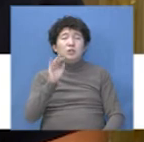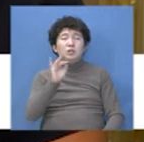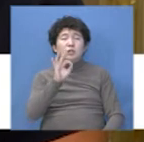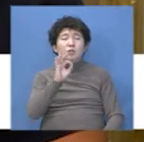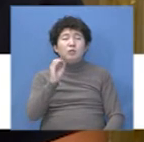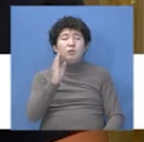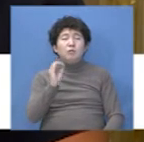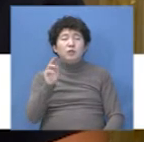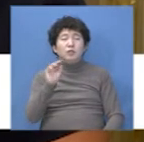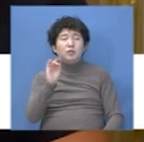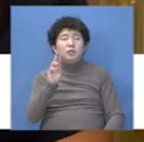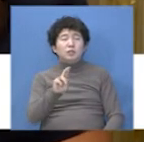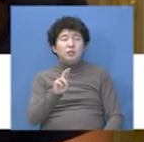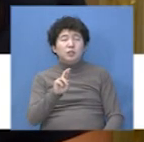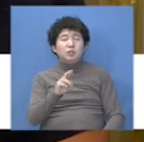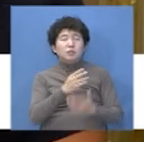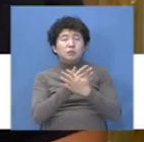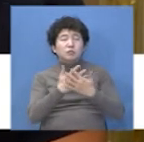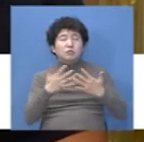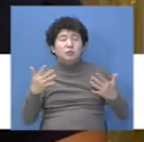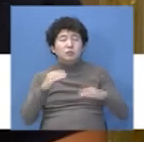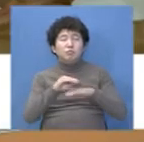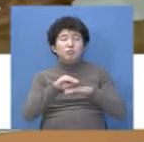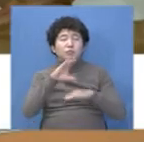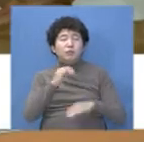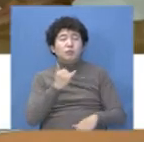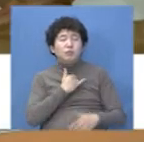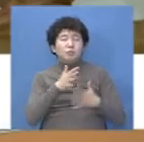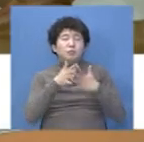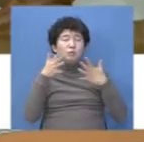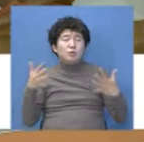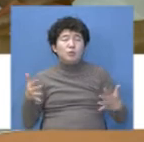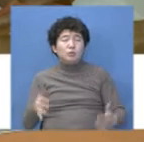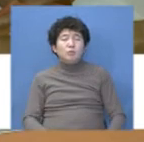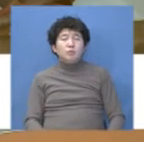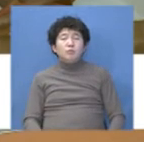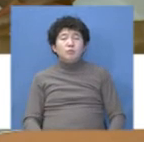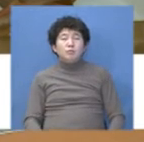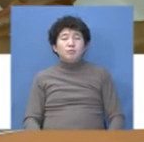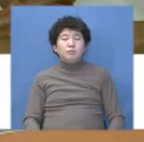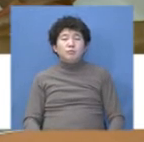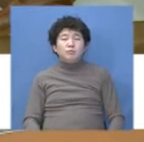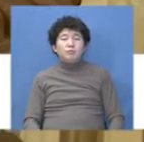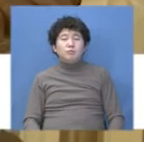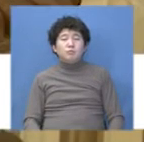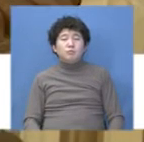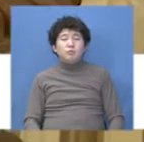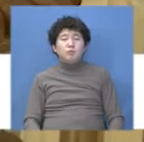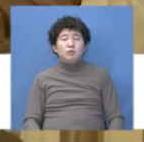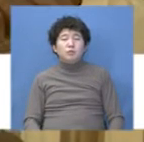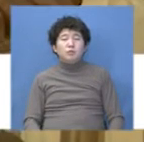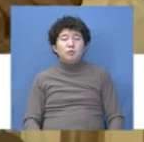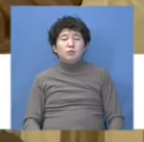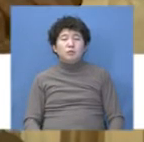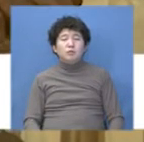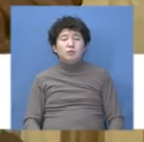нас очень интересные, фонд у нас большой. Наличие многих экспонатов, находящихся в зале краеведения, могут